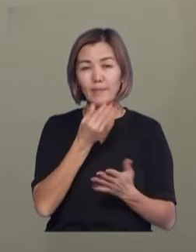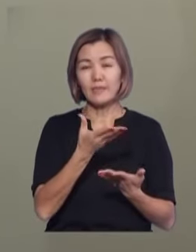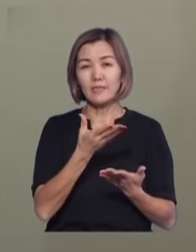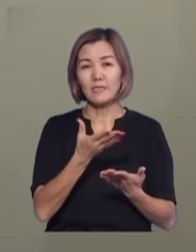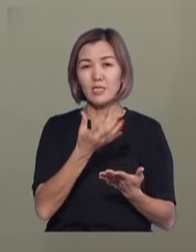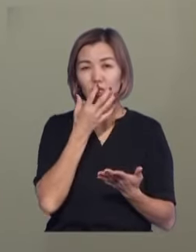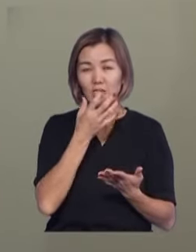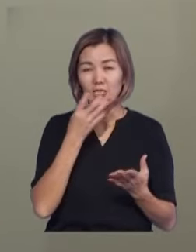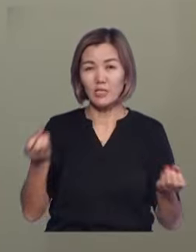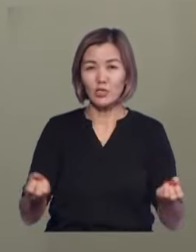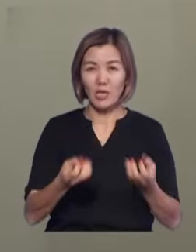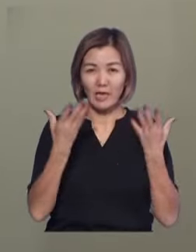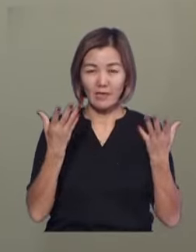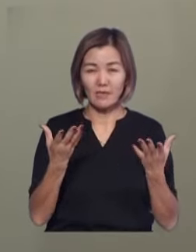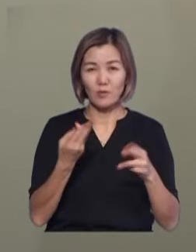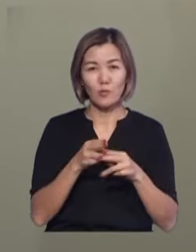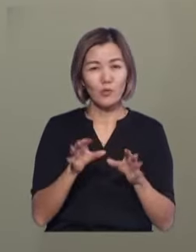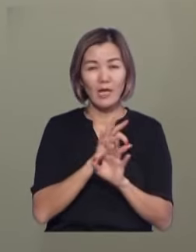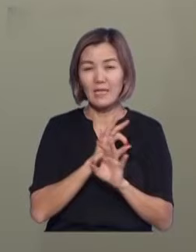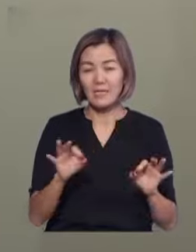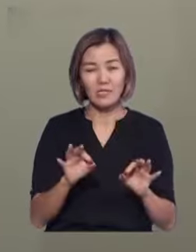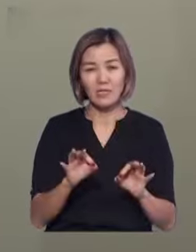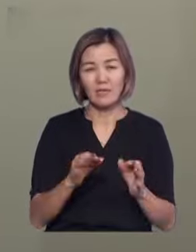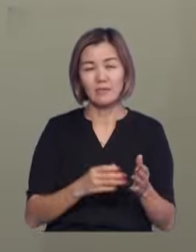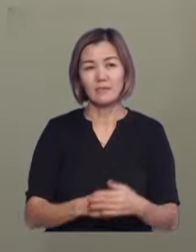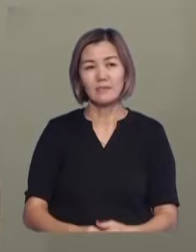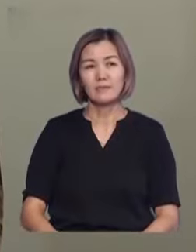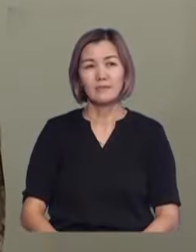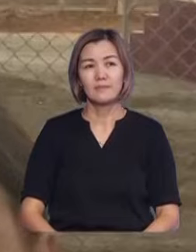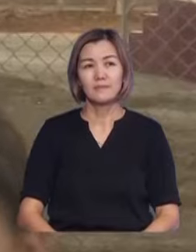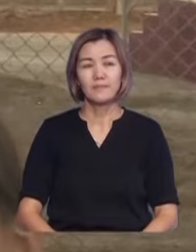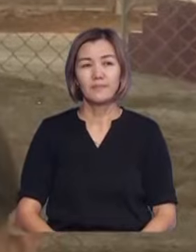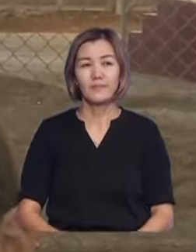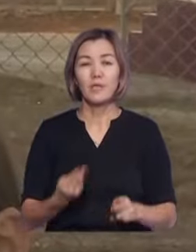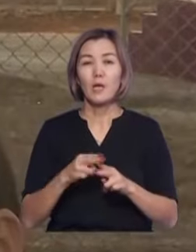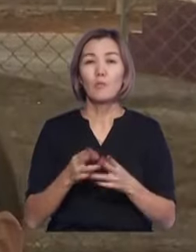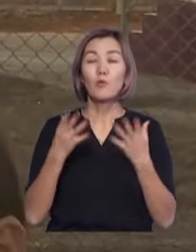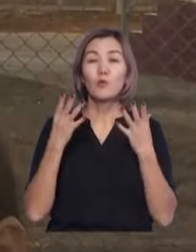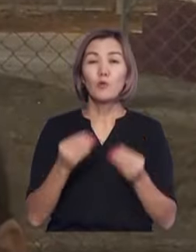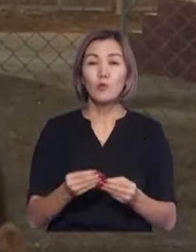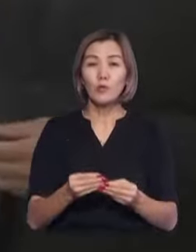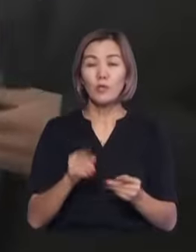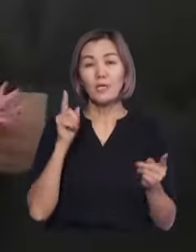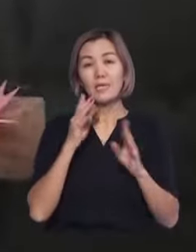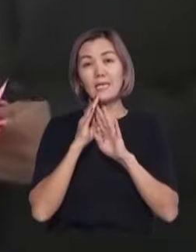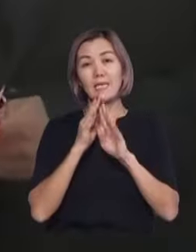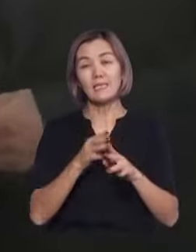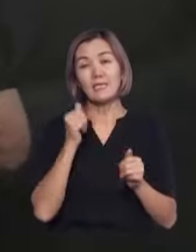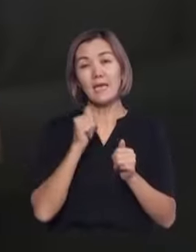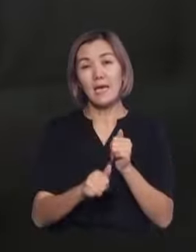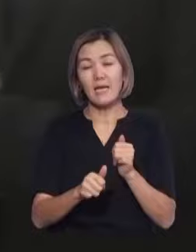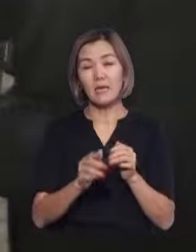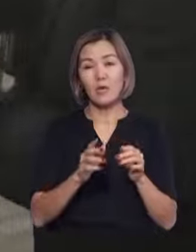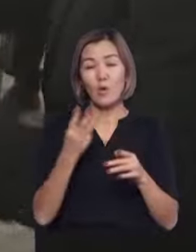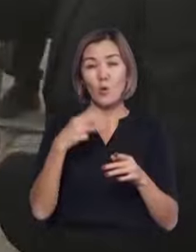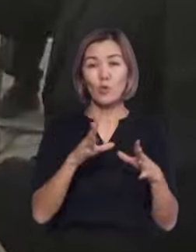жатыр. Жақсы үй, өте керемет, жоғары бағада деп айталамын. Бұл күні Кеген ауданында кезекте тұрған әр деңгейдегі